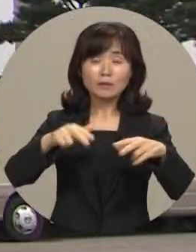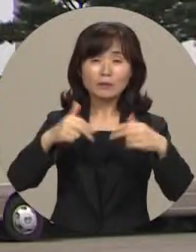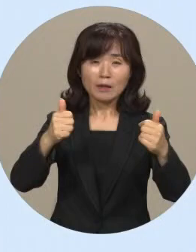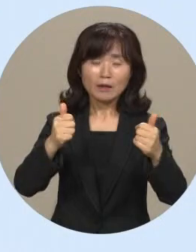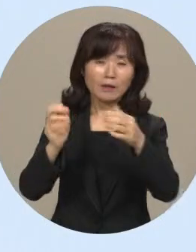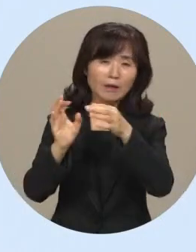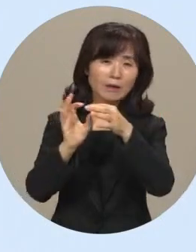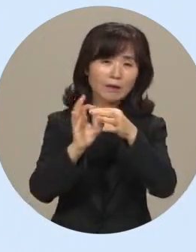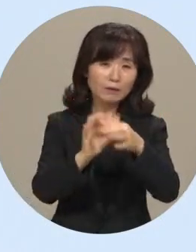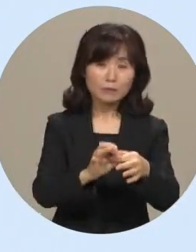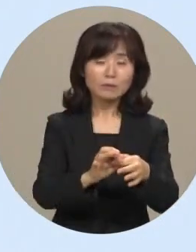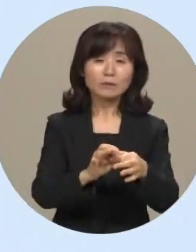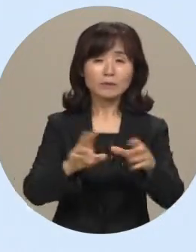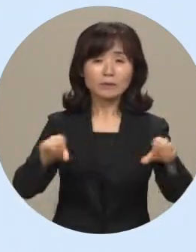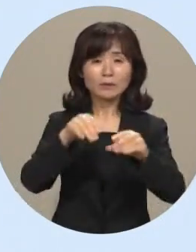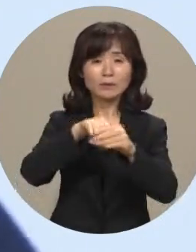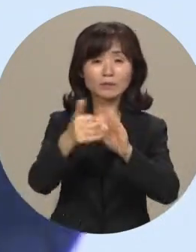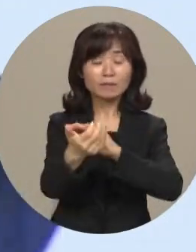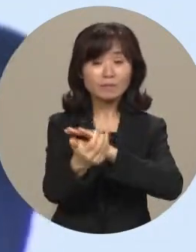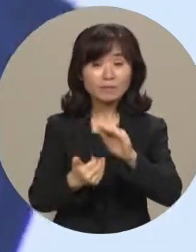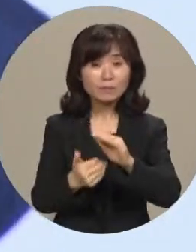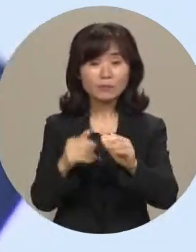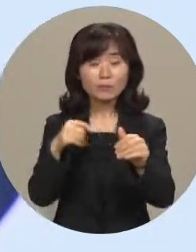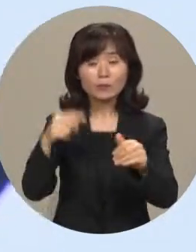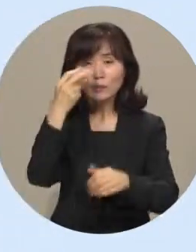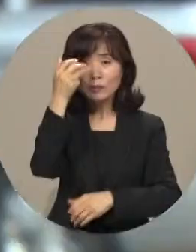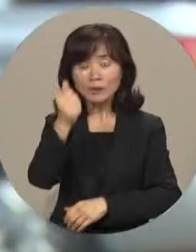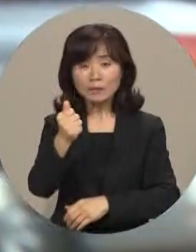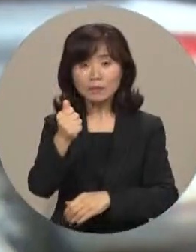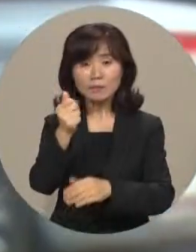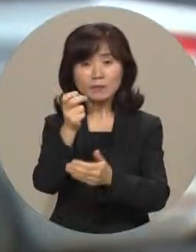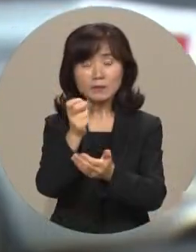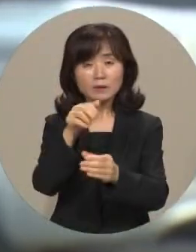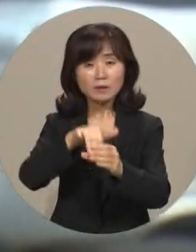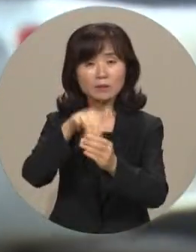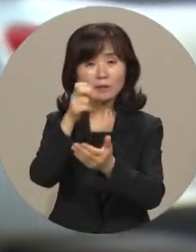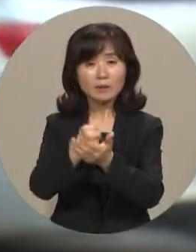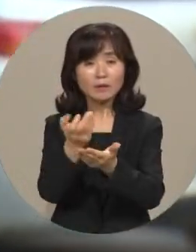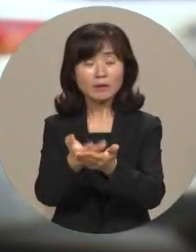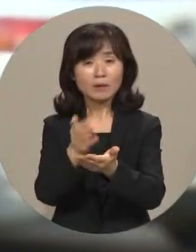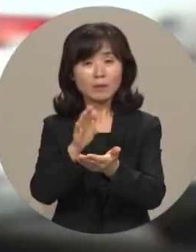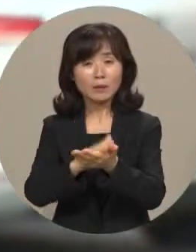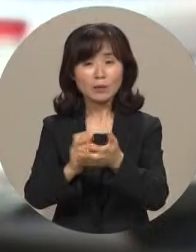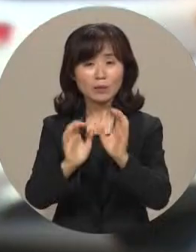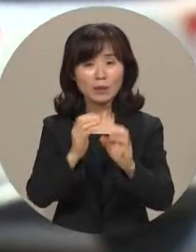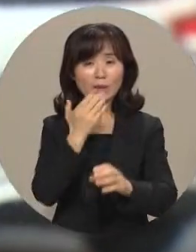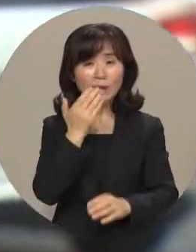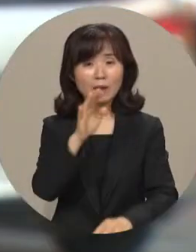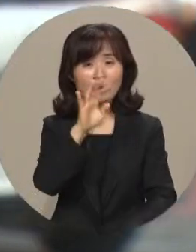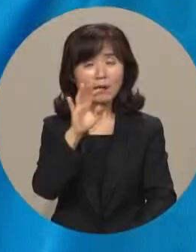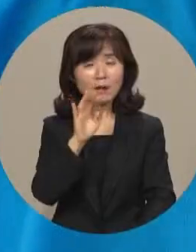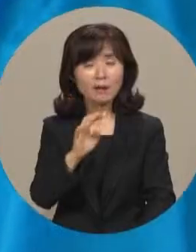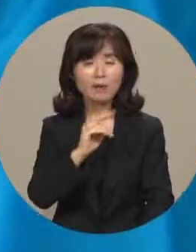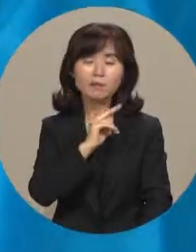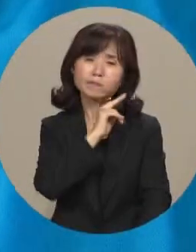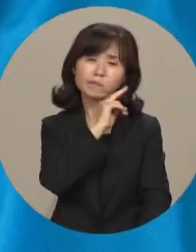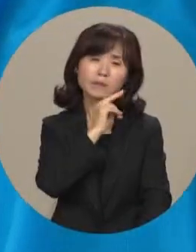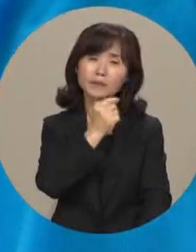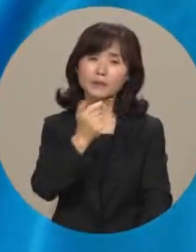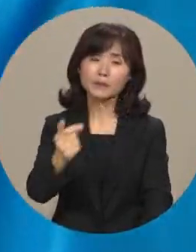이어지면서 총선 전에 실질적으로 교육감 선거제 개편 논의가 이뤄질 수 있을지엔 회의적인 시각이